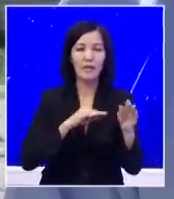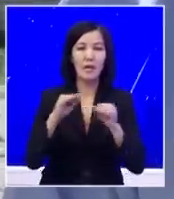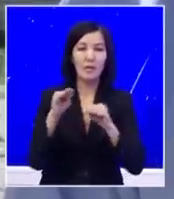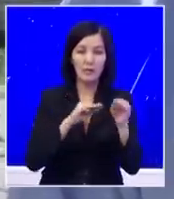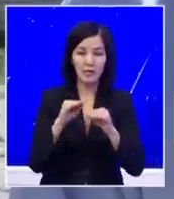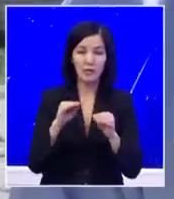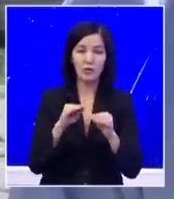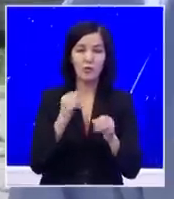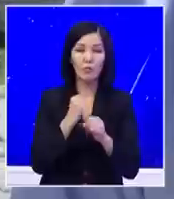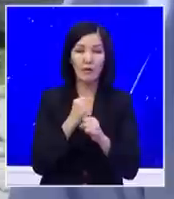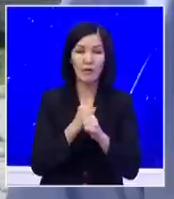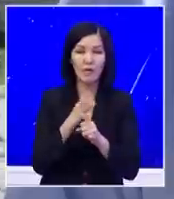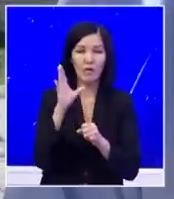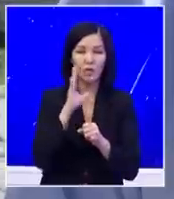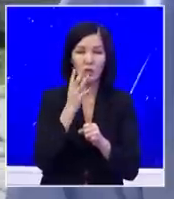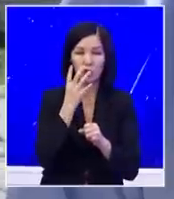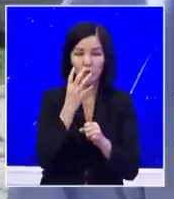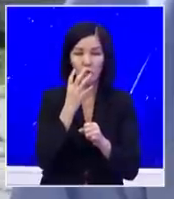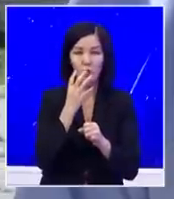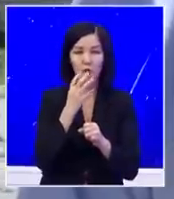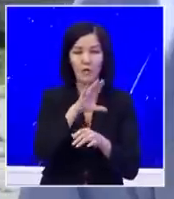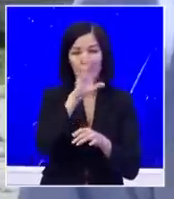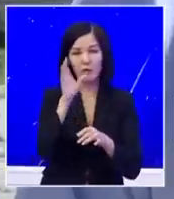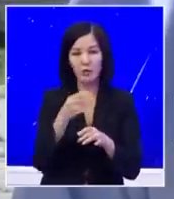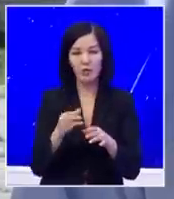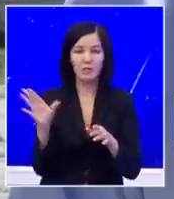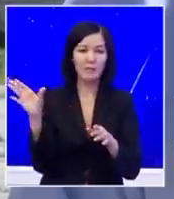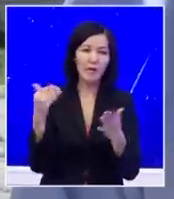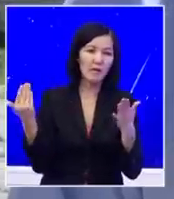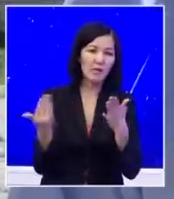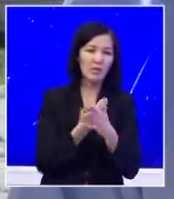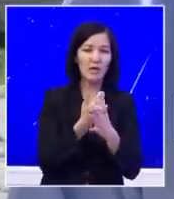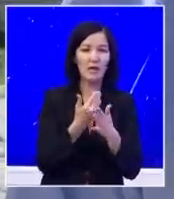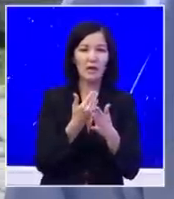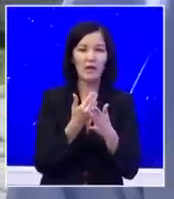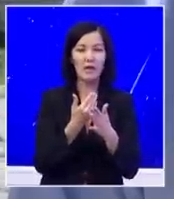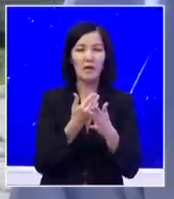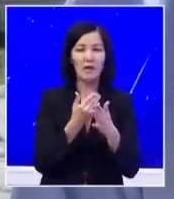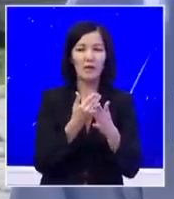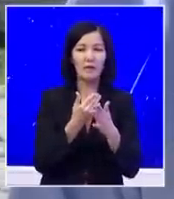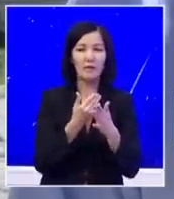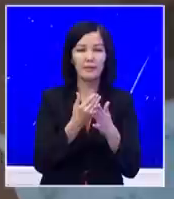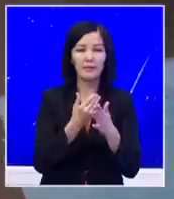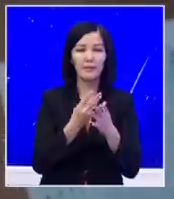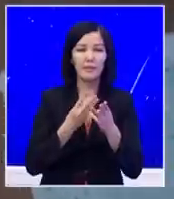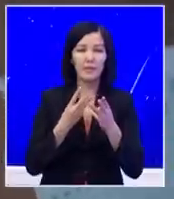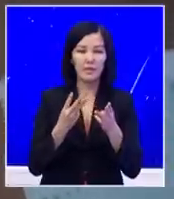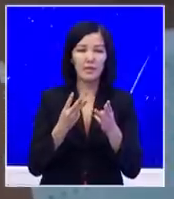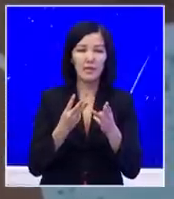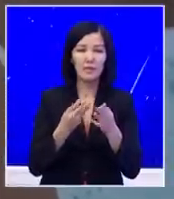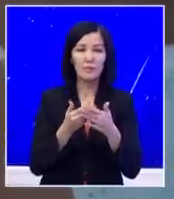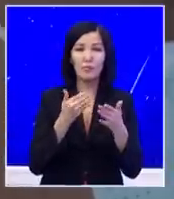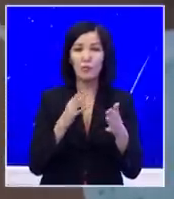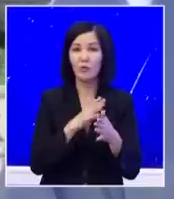бар, жылу жүйесі, электрификациясы, отопление на БМК-лары, жаңа котельница алынады. Бұрын